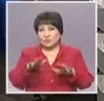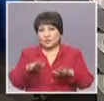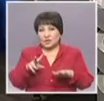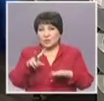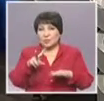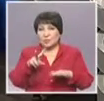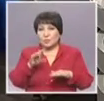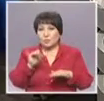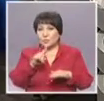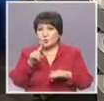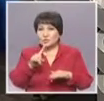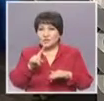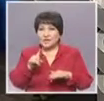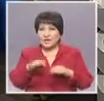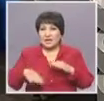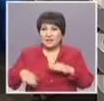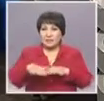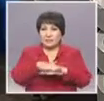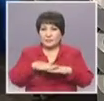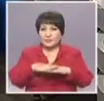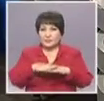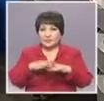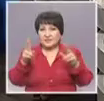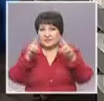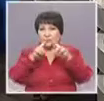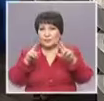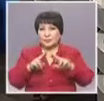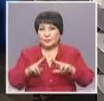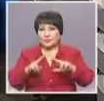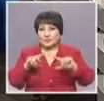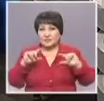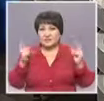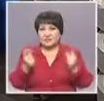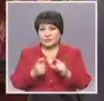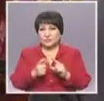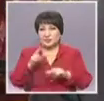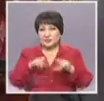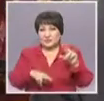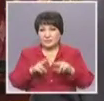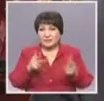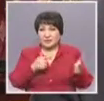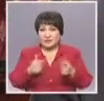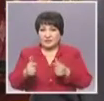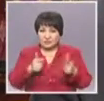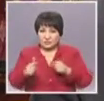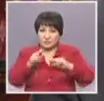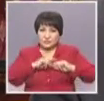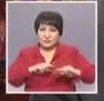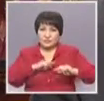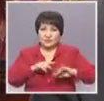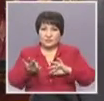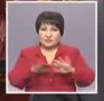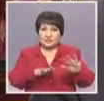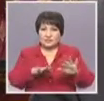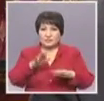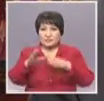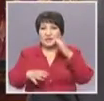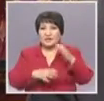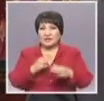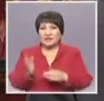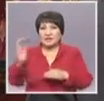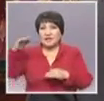үлкен спорт сарайы салынады деп осындай дайындықтар жұмыстар жүріп жатыр. Және мына трамплин халықаралық трамплиндер кешенінің